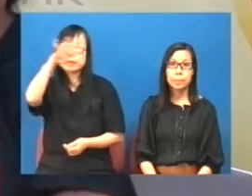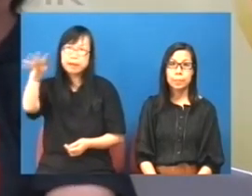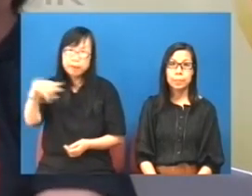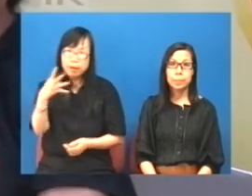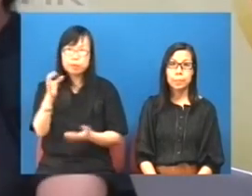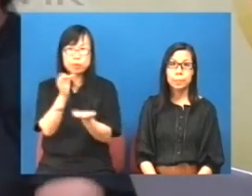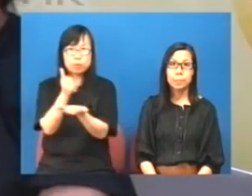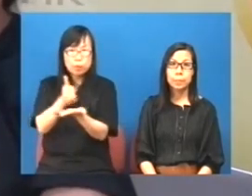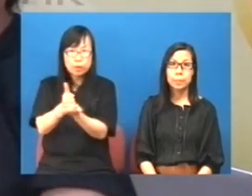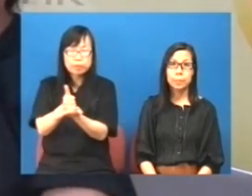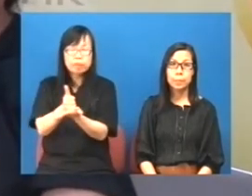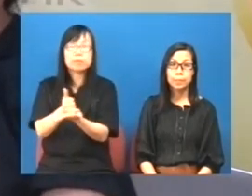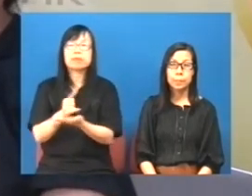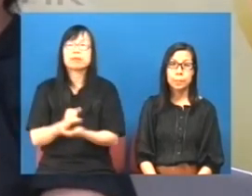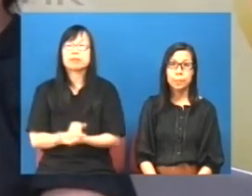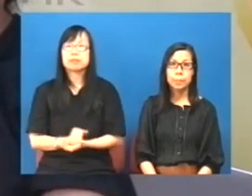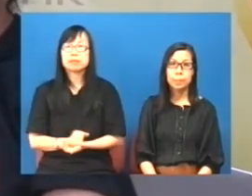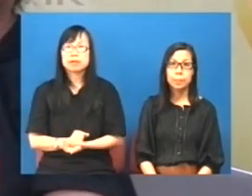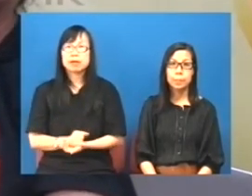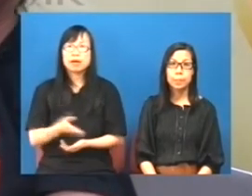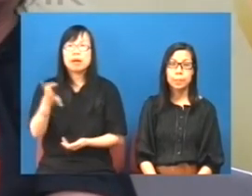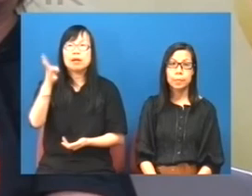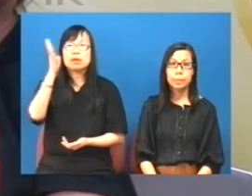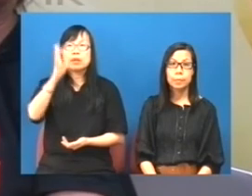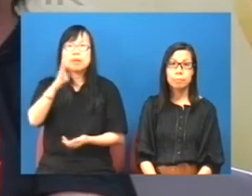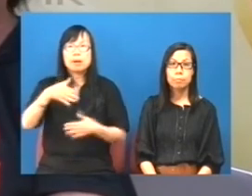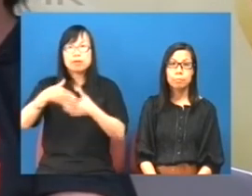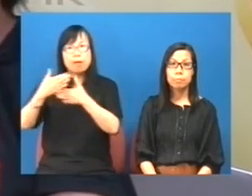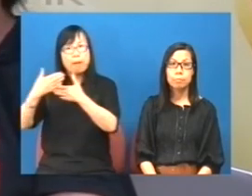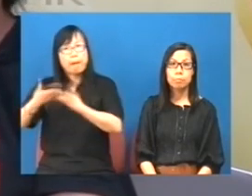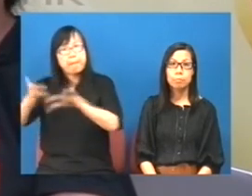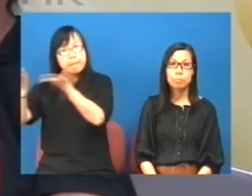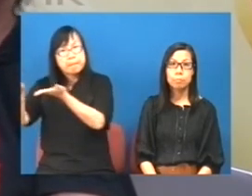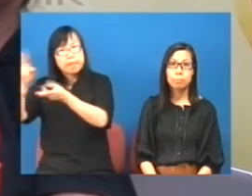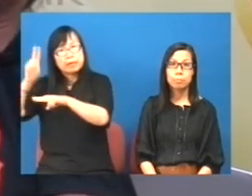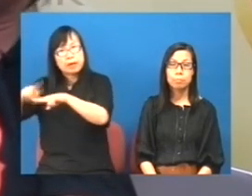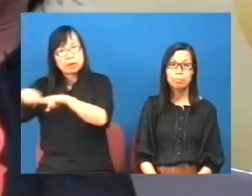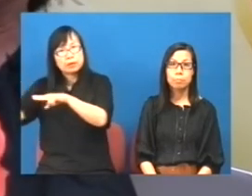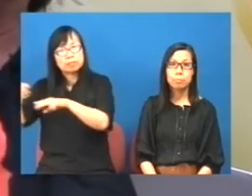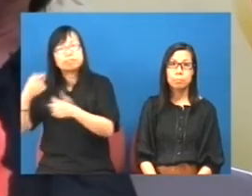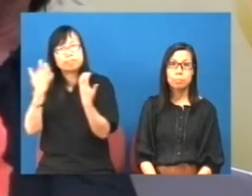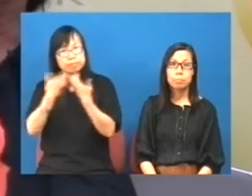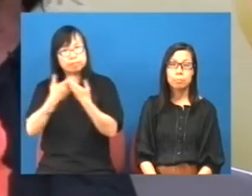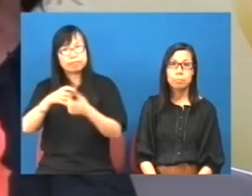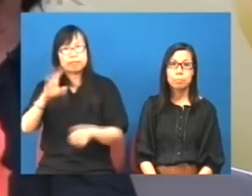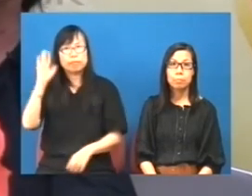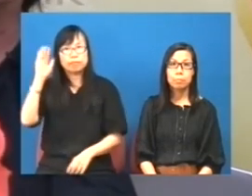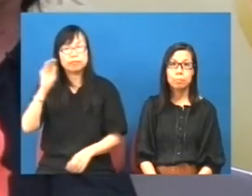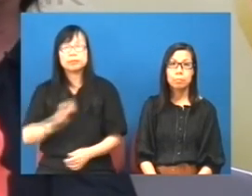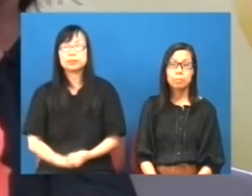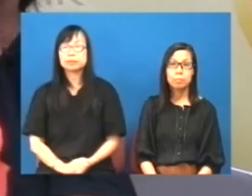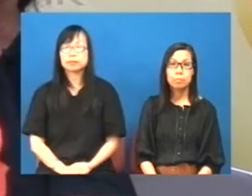四百張是給自由行的或者八百張是給自由行的這個就有數得計所以